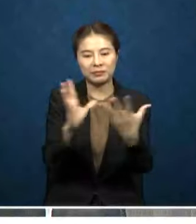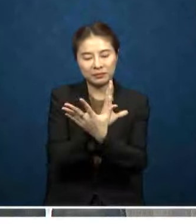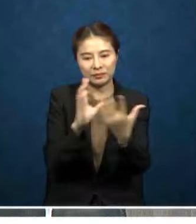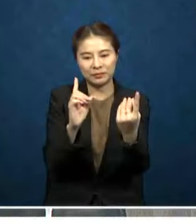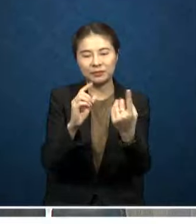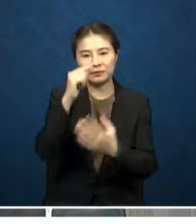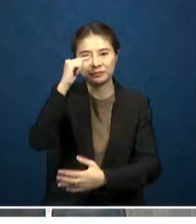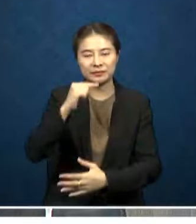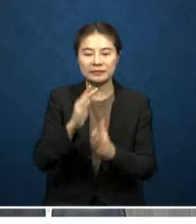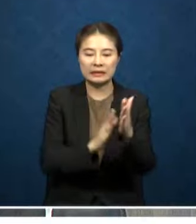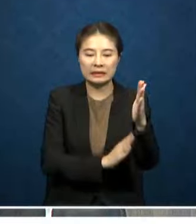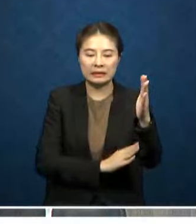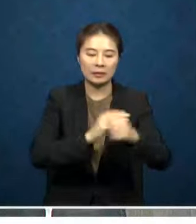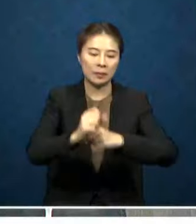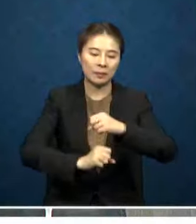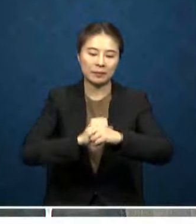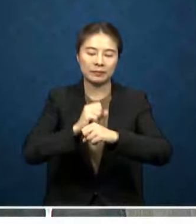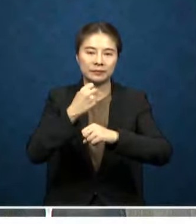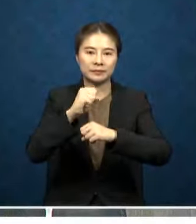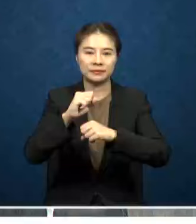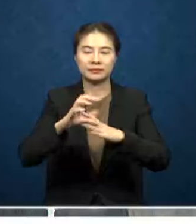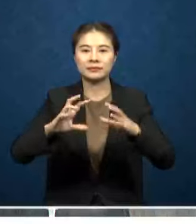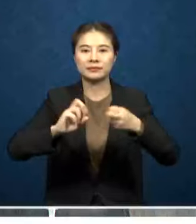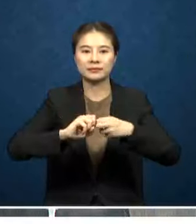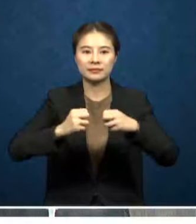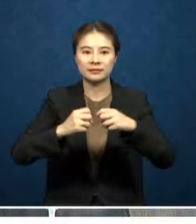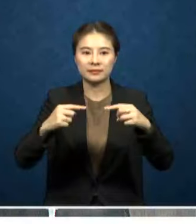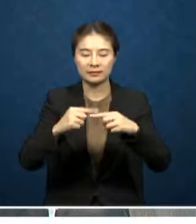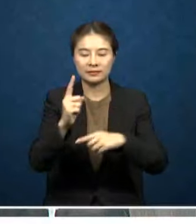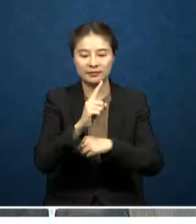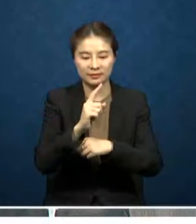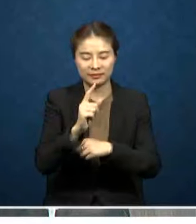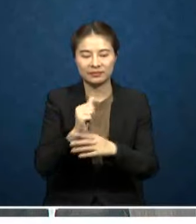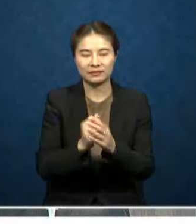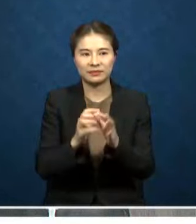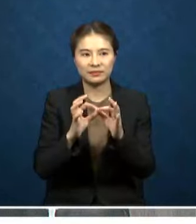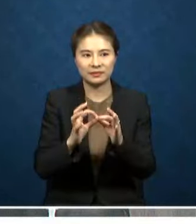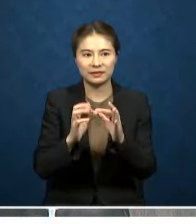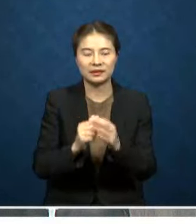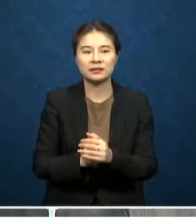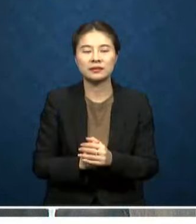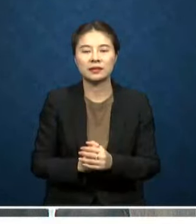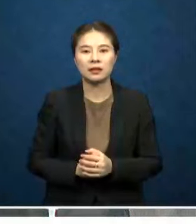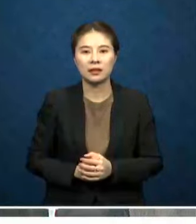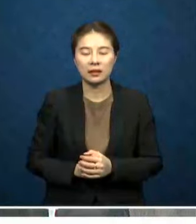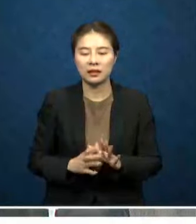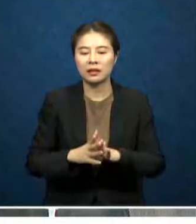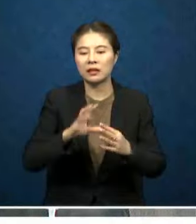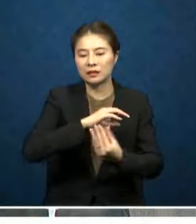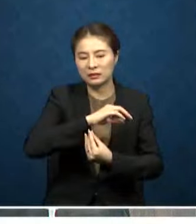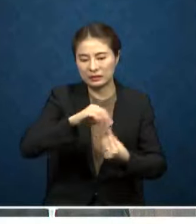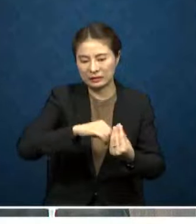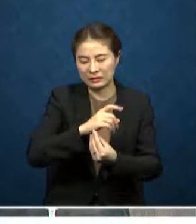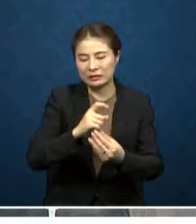10ปีปัญหามันมีอยู่ในหลายๆมิตินอกเหนือจากมิติทางด้านเศรษฐกิจของ